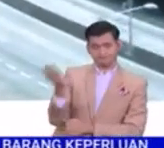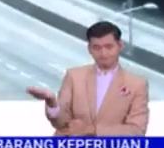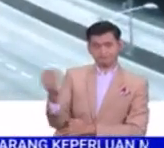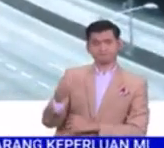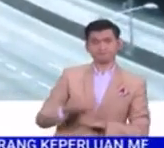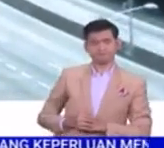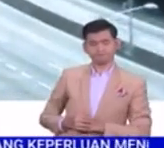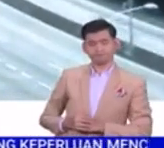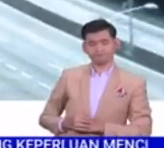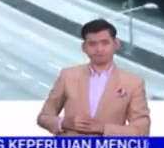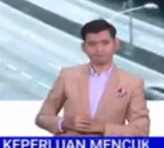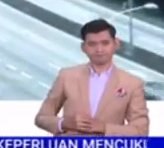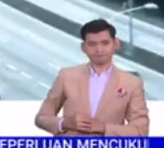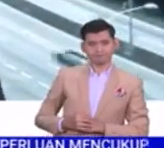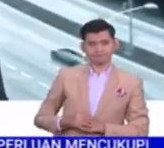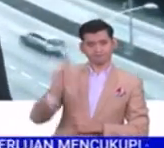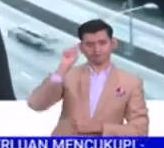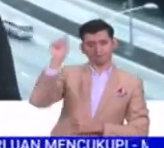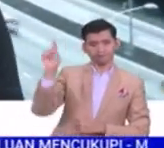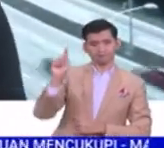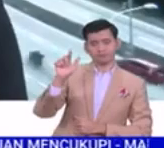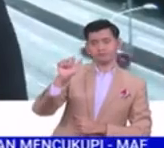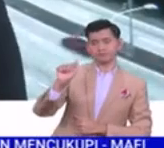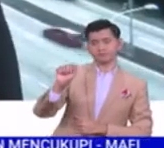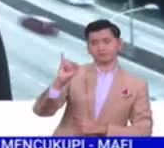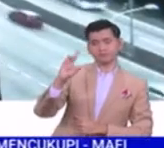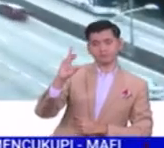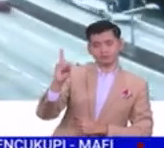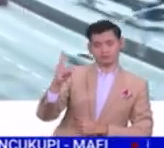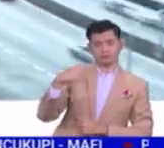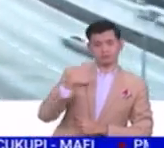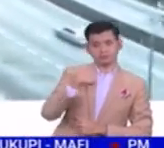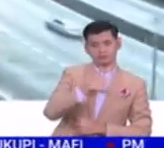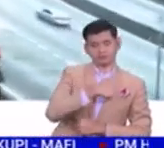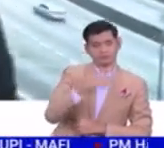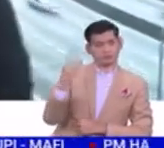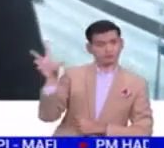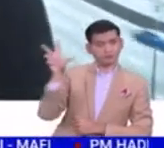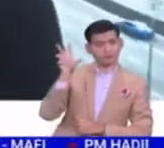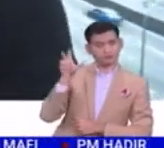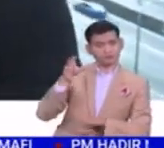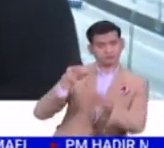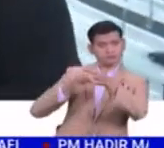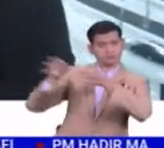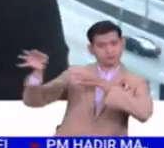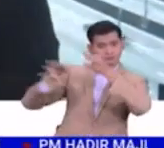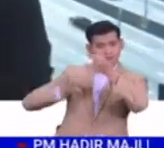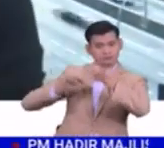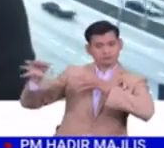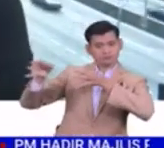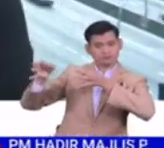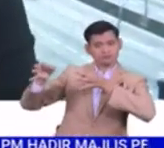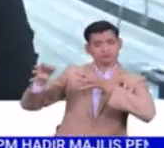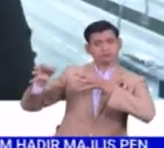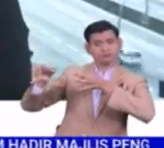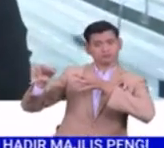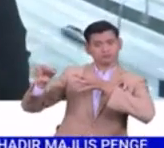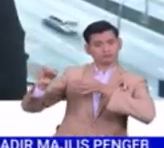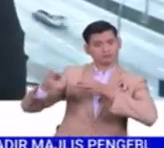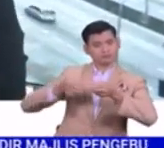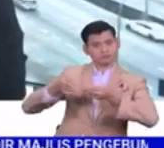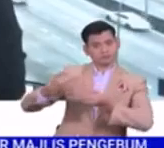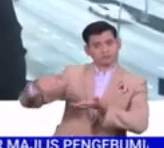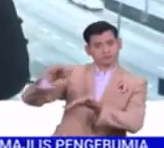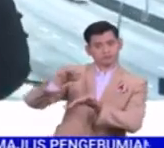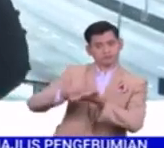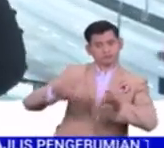kepada anda Tuan Syed untuk kita memperincikan. Ini dia Ketua Pusat Pengurusan Trafik LLM